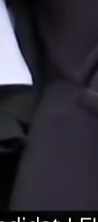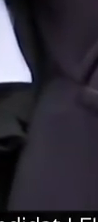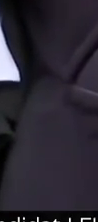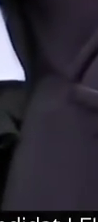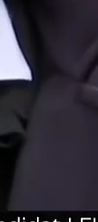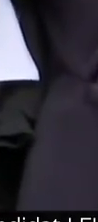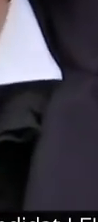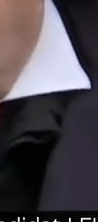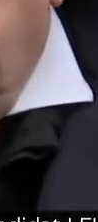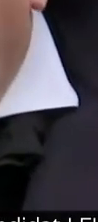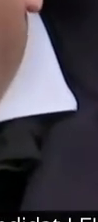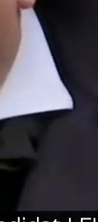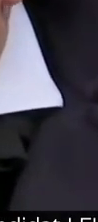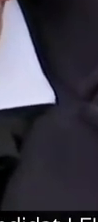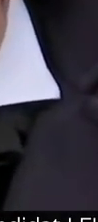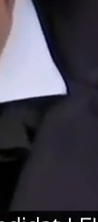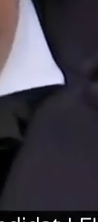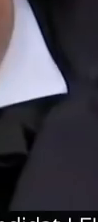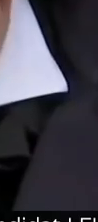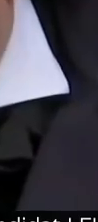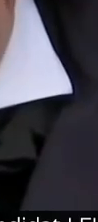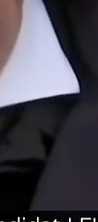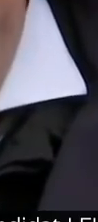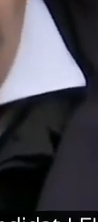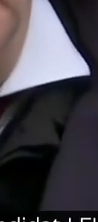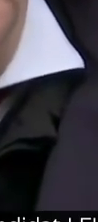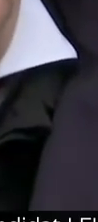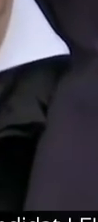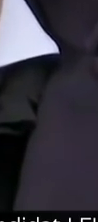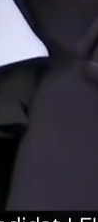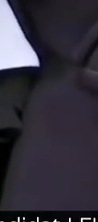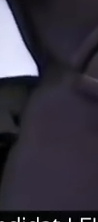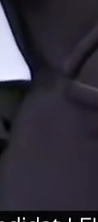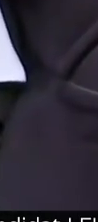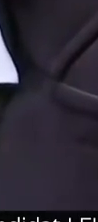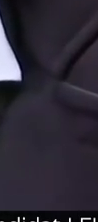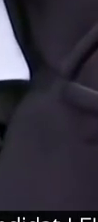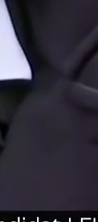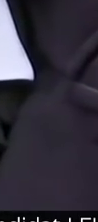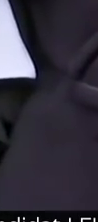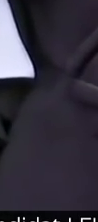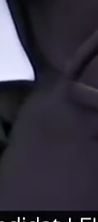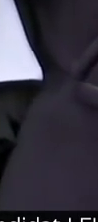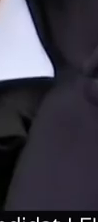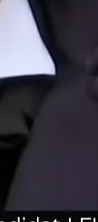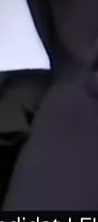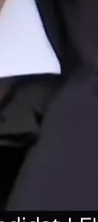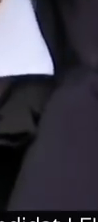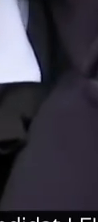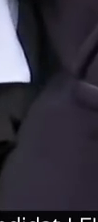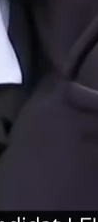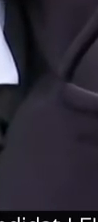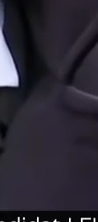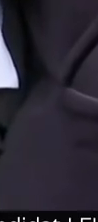vaccinés, et même s'ils décidaient de le faire maintenant, ils ne seraient pas prêts à temps. Donc ce qu'il faut, c'est donner aux gens les moyens d'avoir